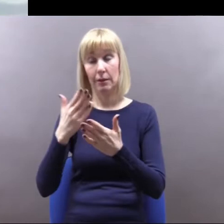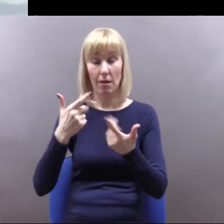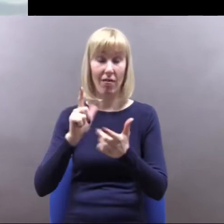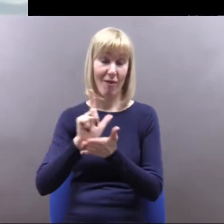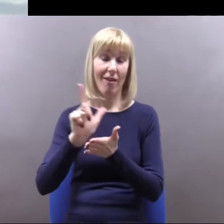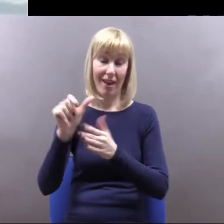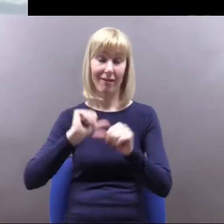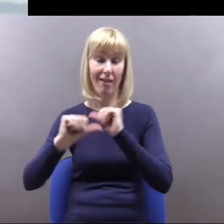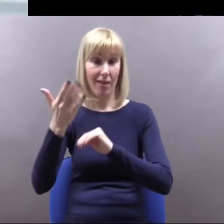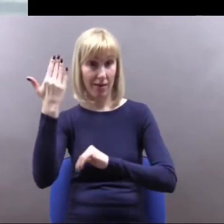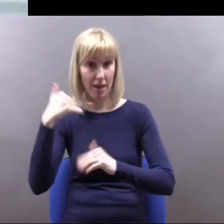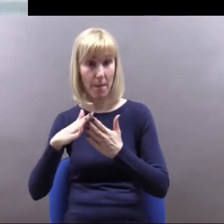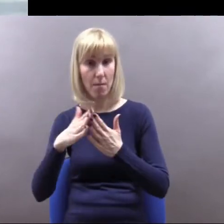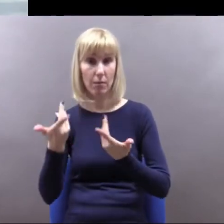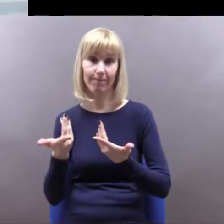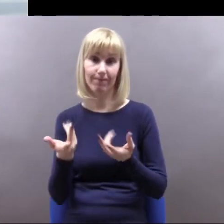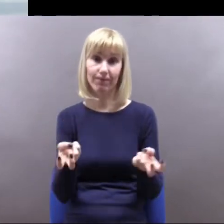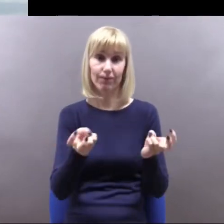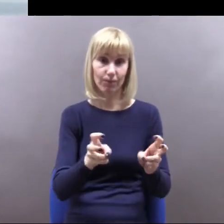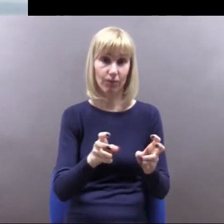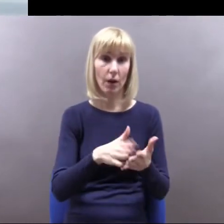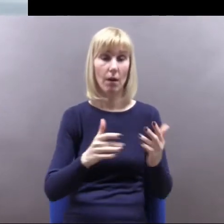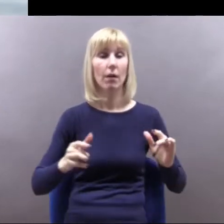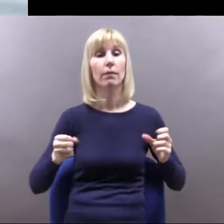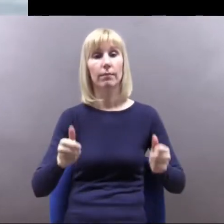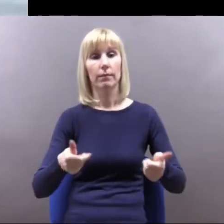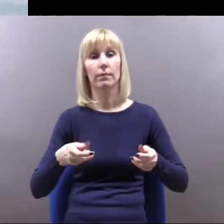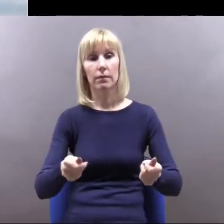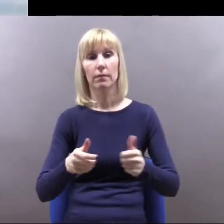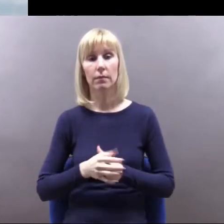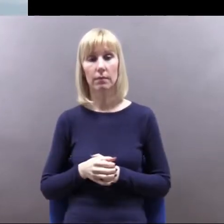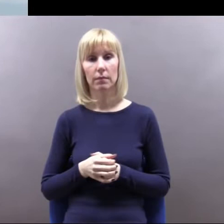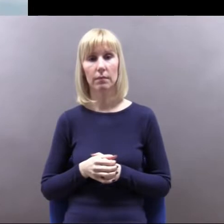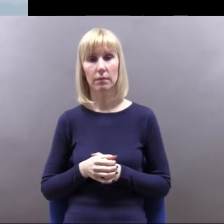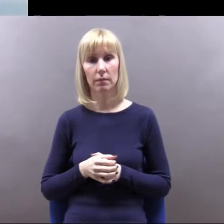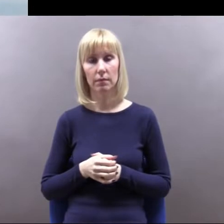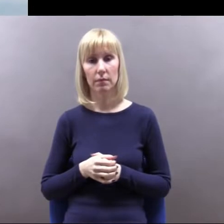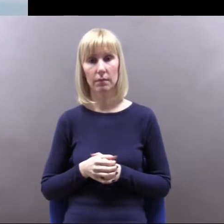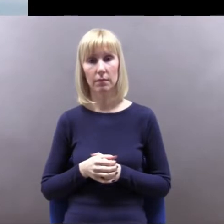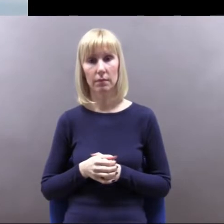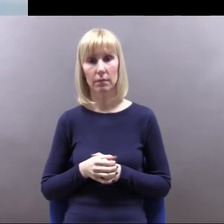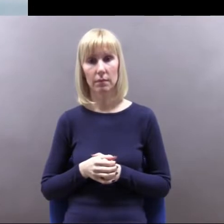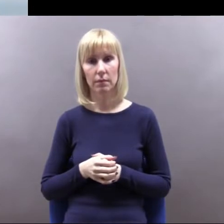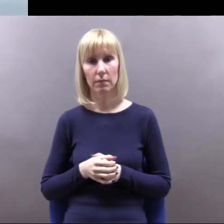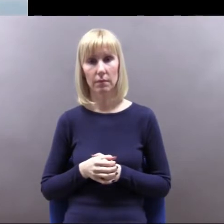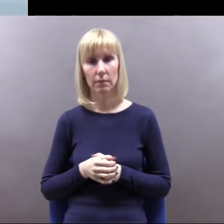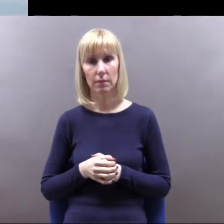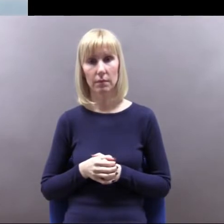temu, no już nawet więcej, w tej chwili 12 lat temu trafiłem na wózek. W związku z tym